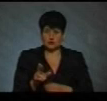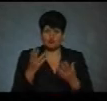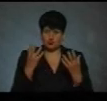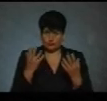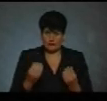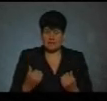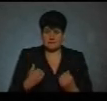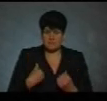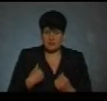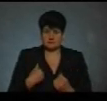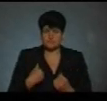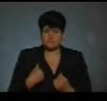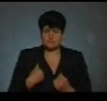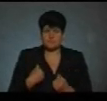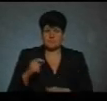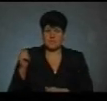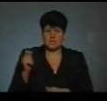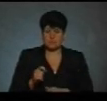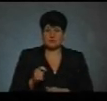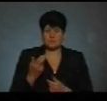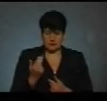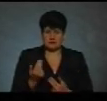ми приїжджали,